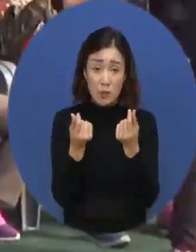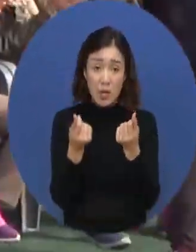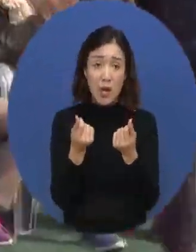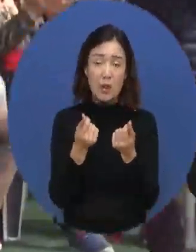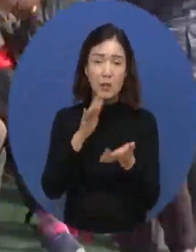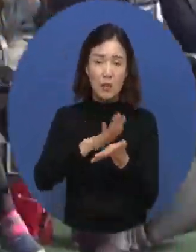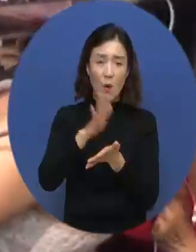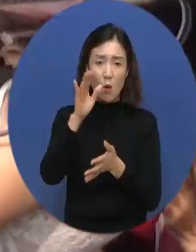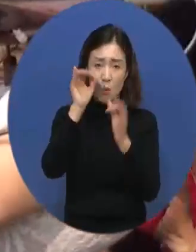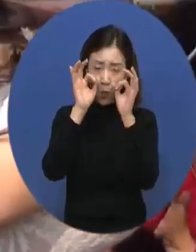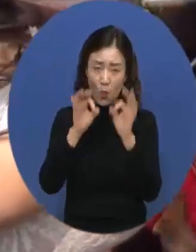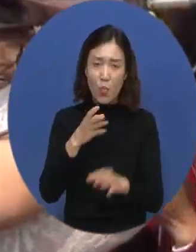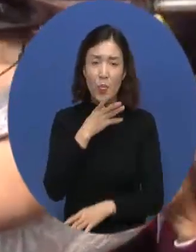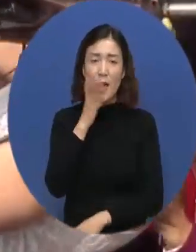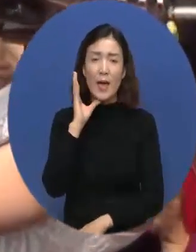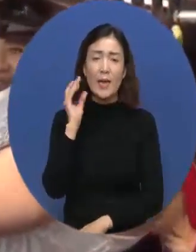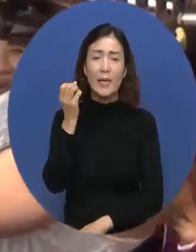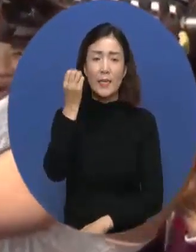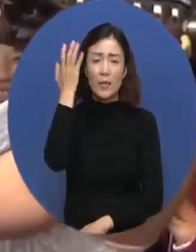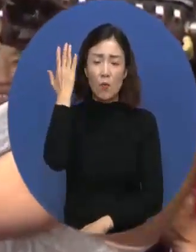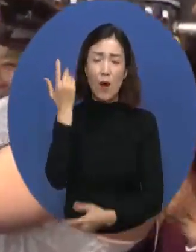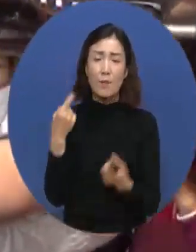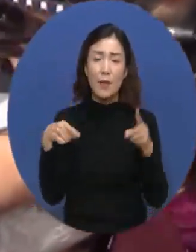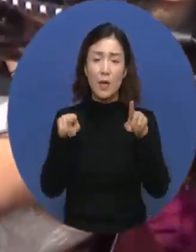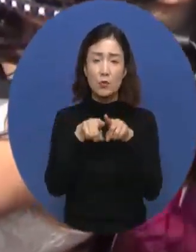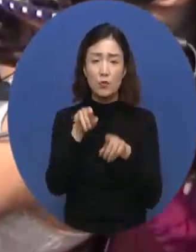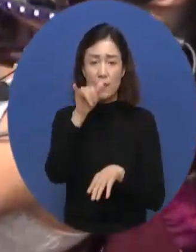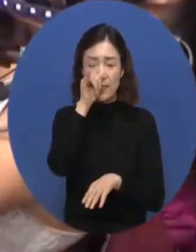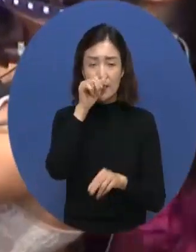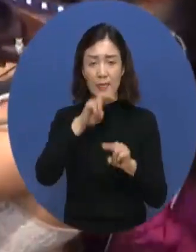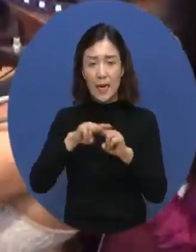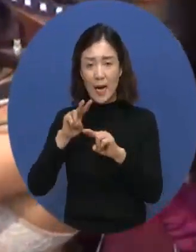나이를 잊고 함께할 수 있는 자리의 필요성을